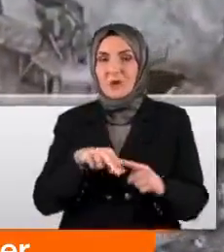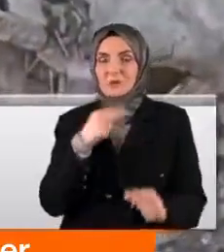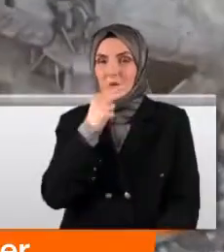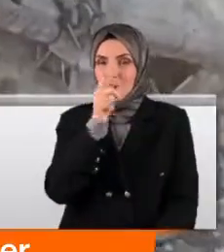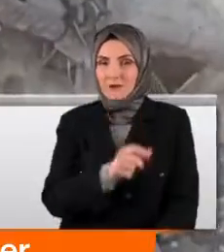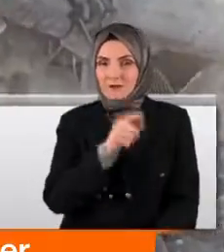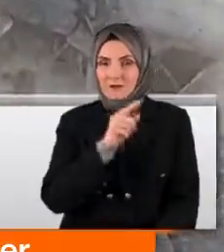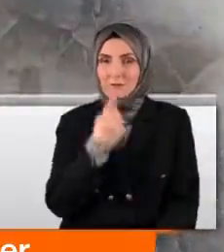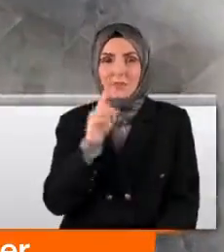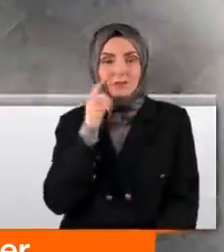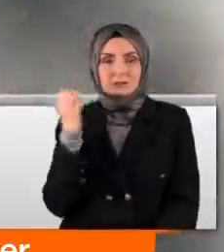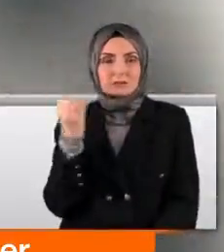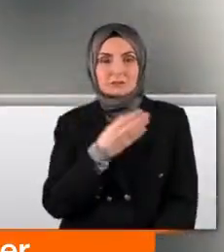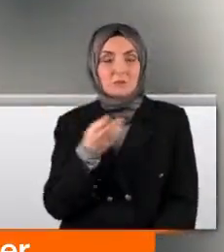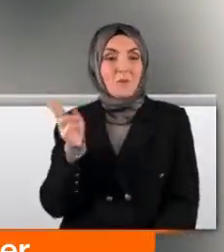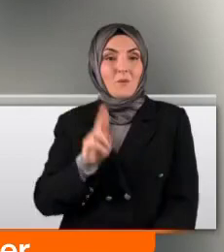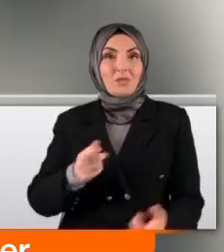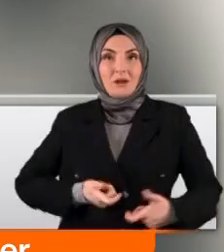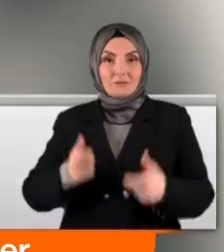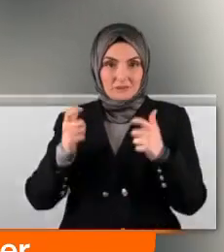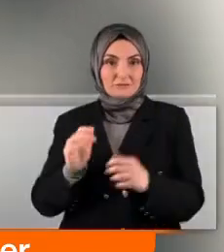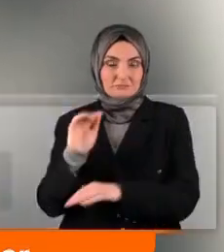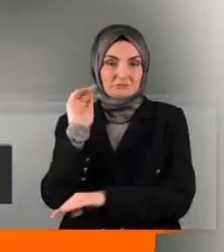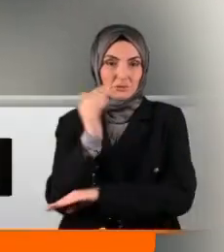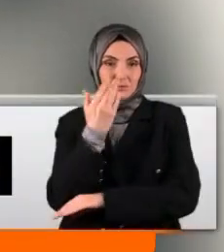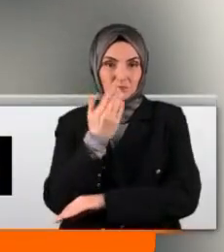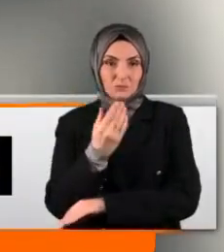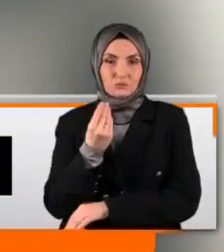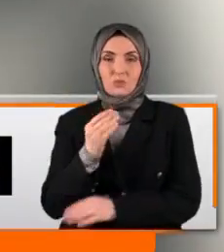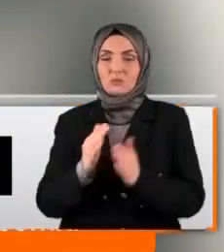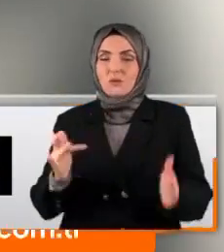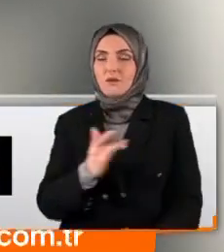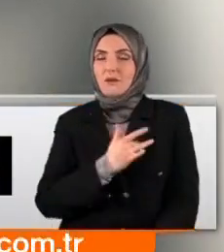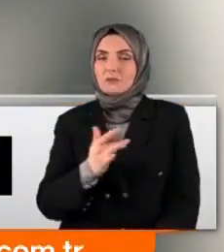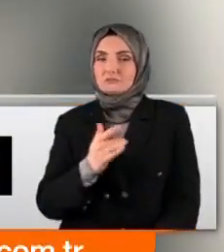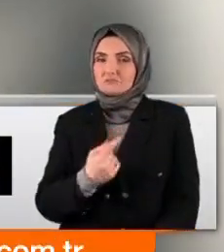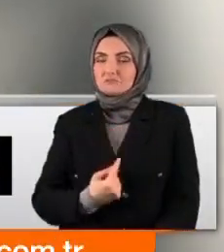Hatay'da yaşıyordu. Tüm acıyı en derinden hissedenlerden biri de oydu.